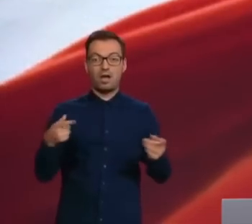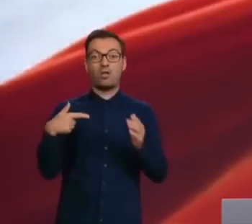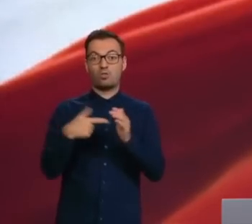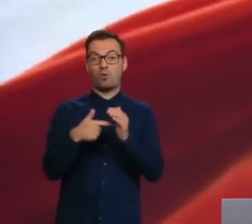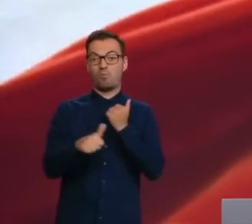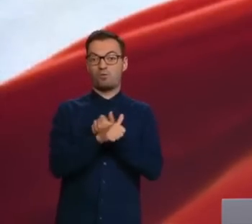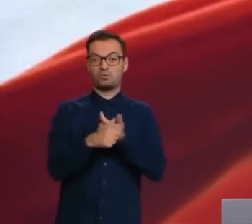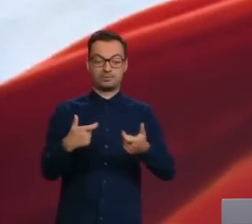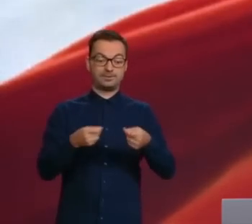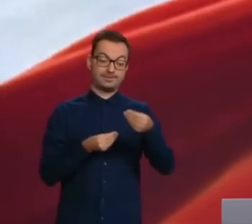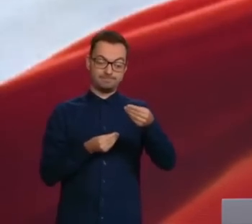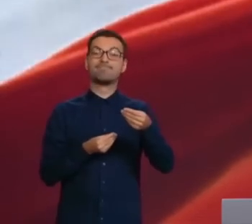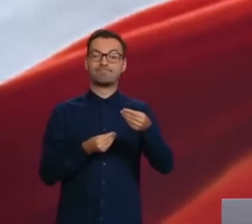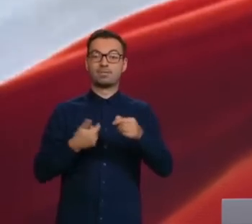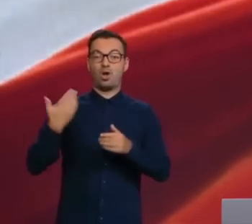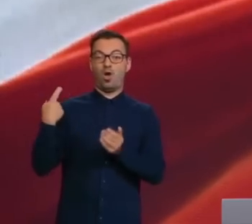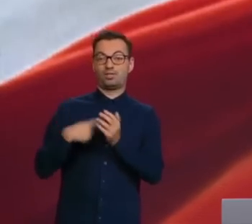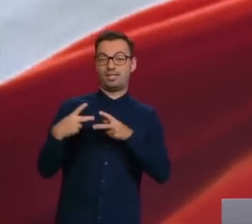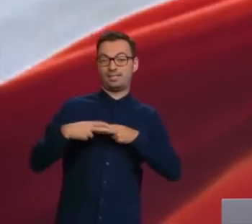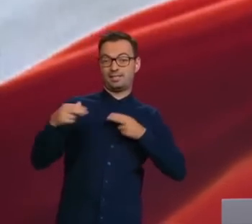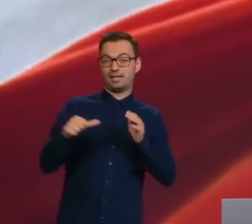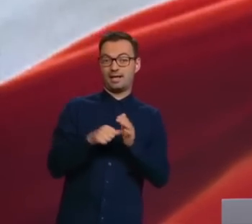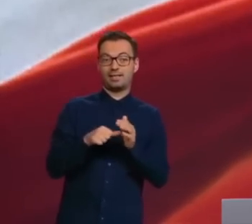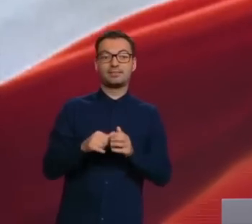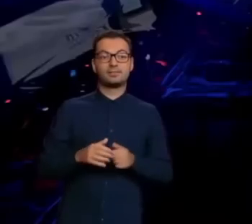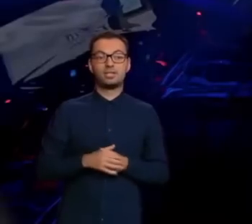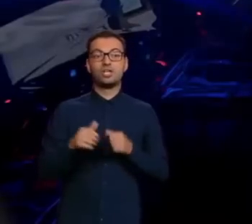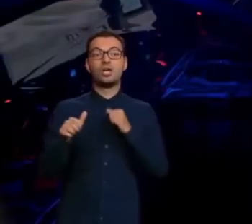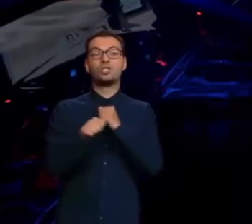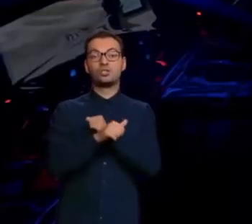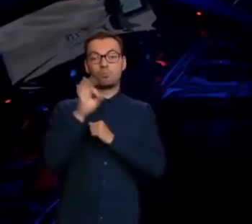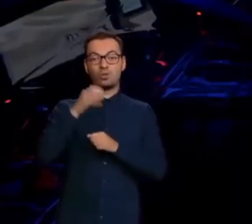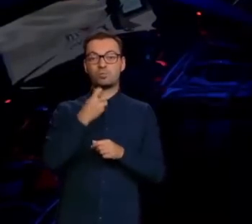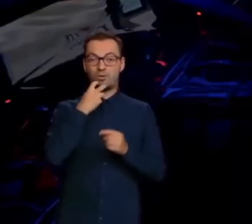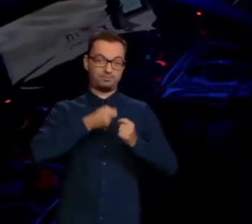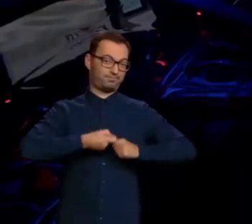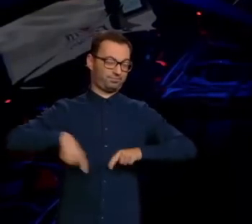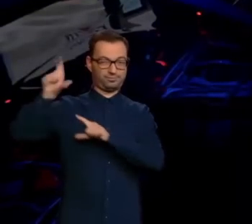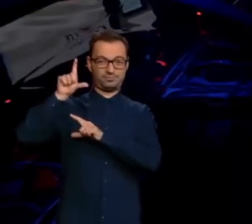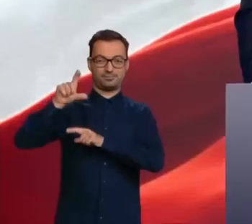spowodowały tylko za ostatnią kadencję rządu PiS wzrost cen prądu o 60%.